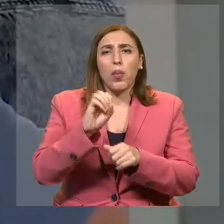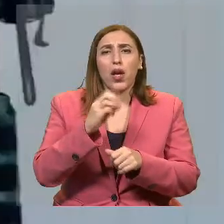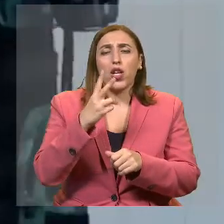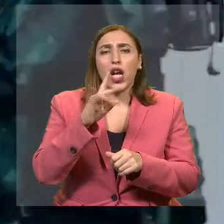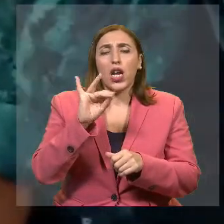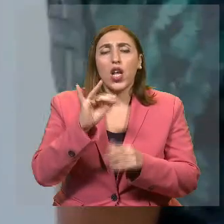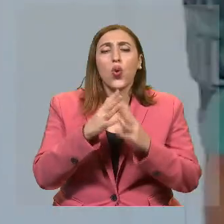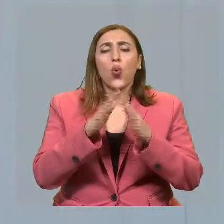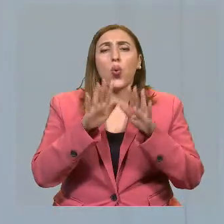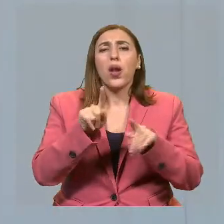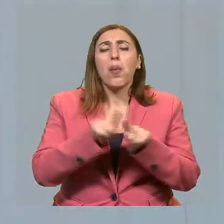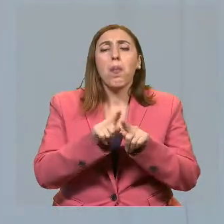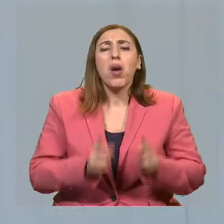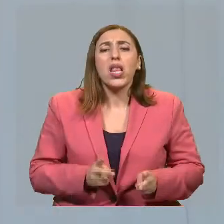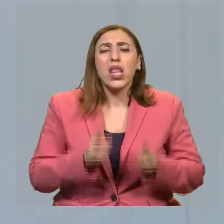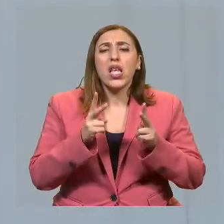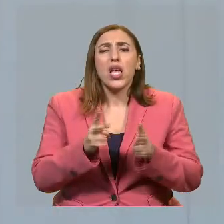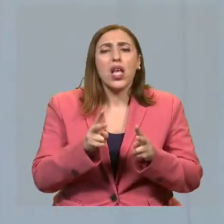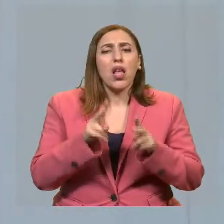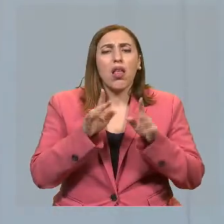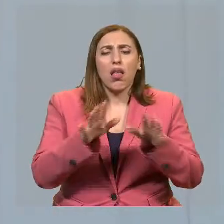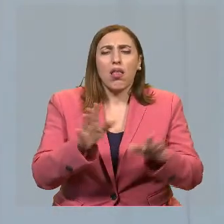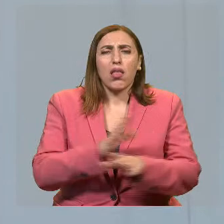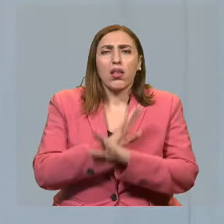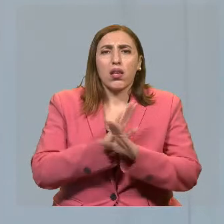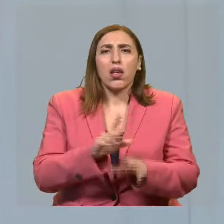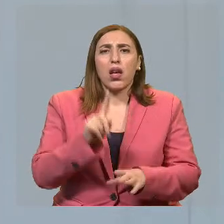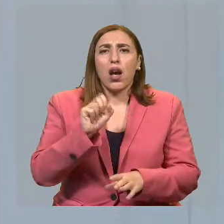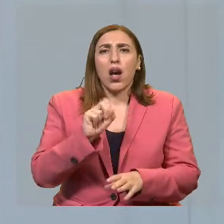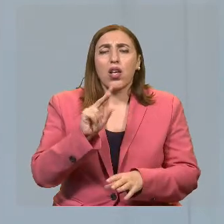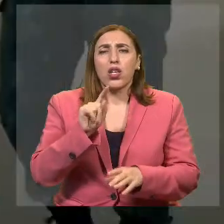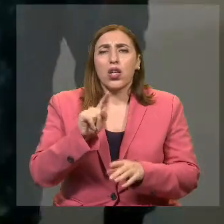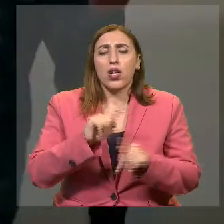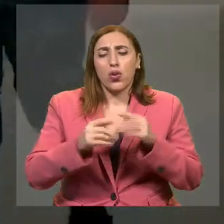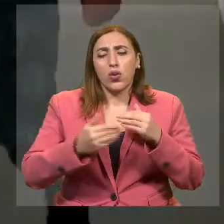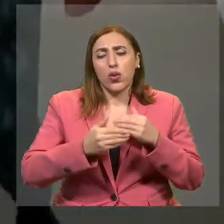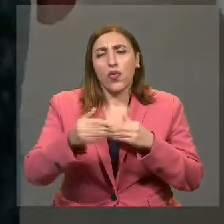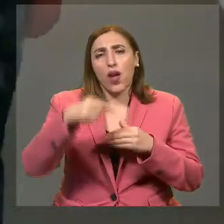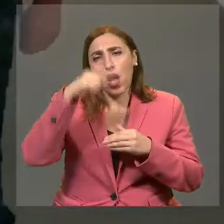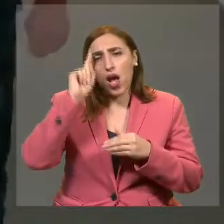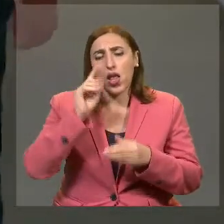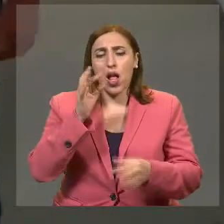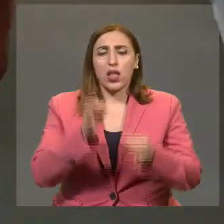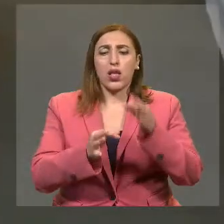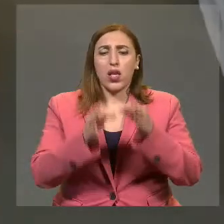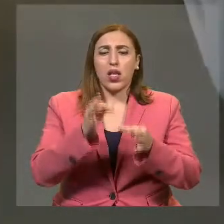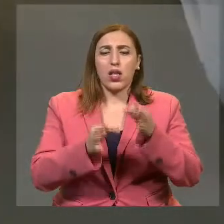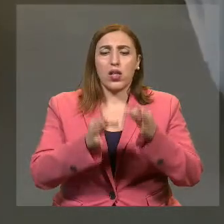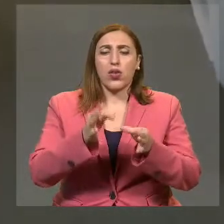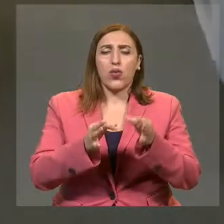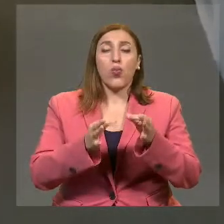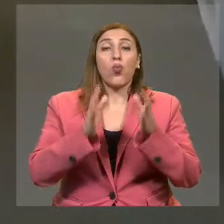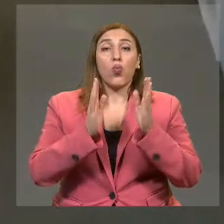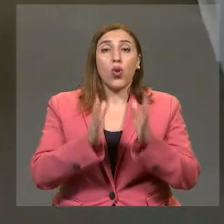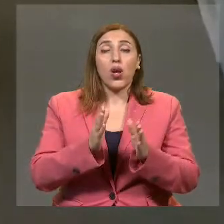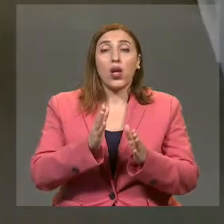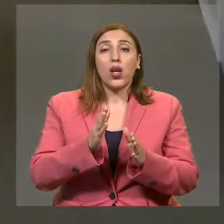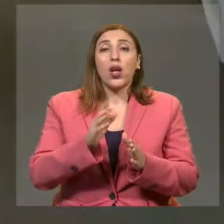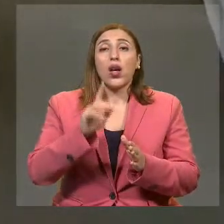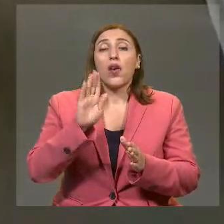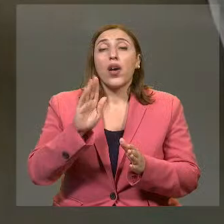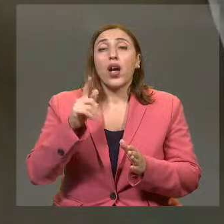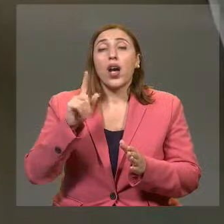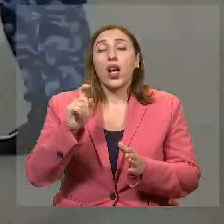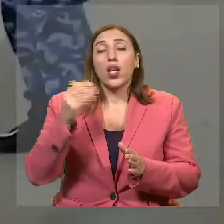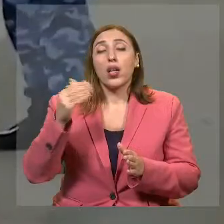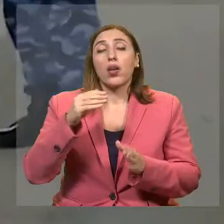նման հանցագործություն չի եղել։ Խաչատրյանն առաջիկայում կկանգնի ադրբեջանական դատարանի առջև։ Դուստրն ասաց, որ հայրը Երևան էր